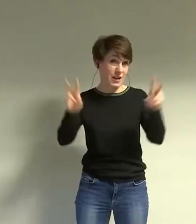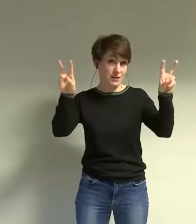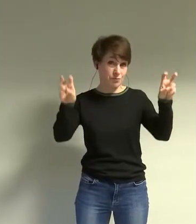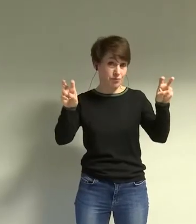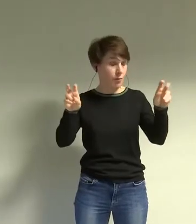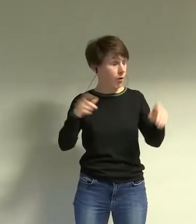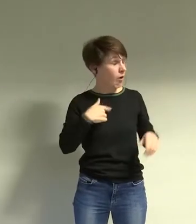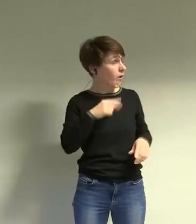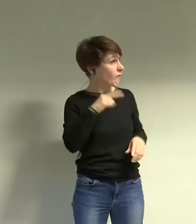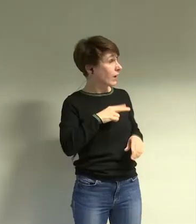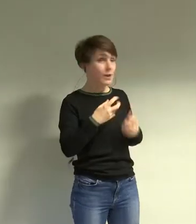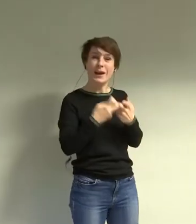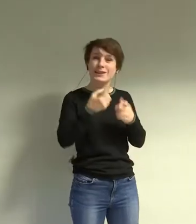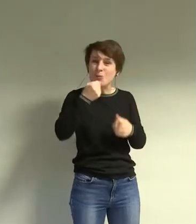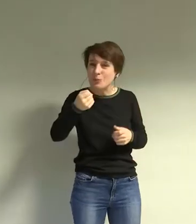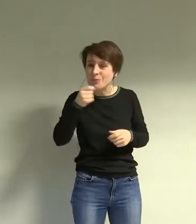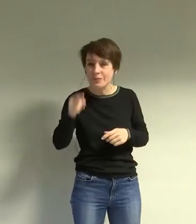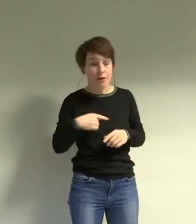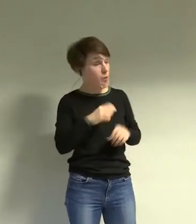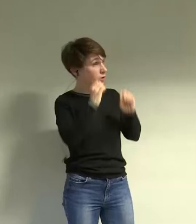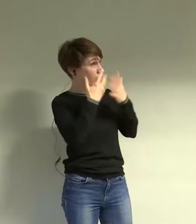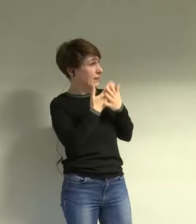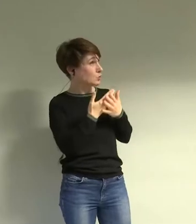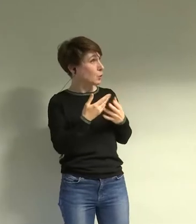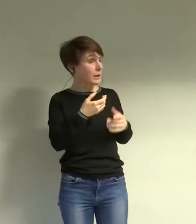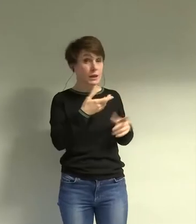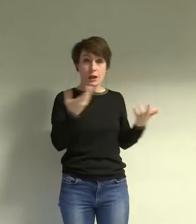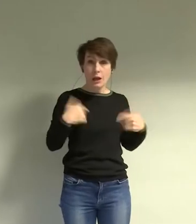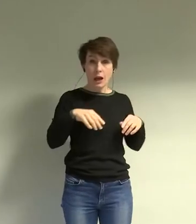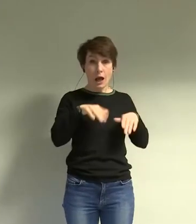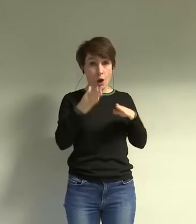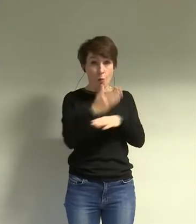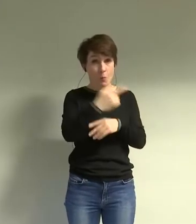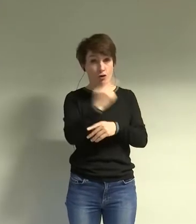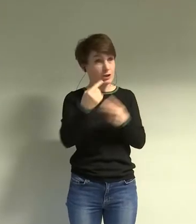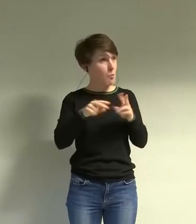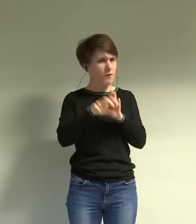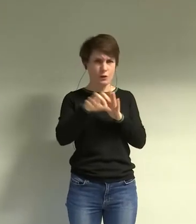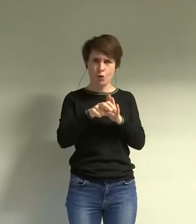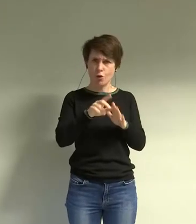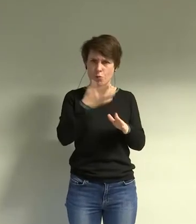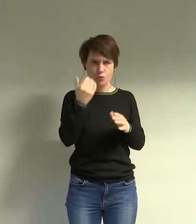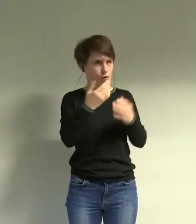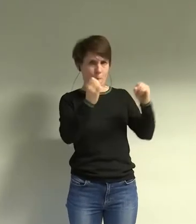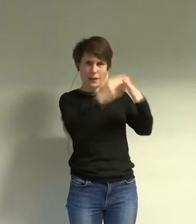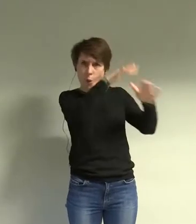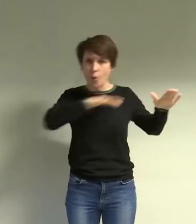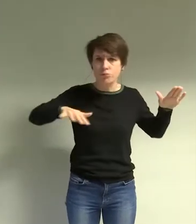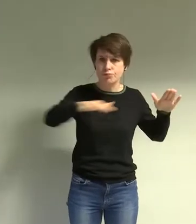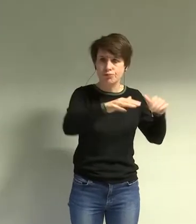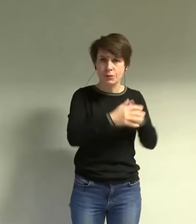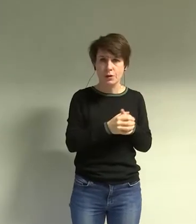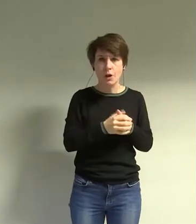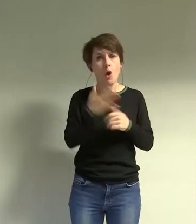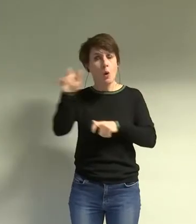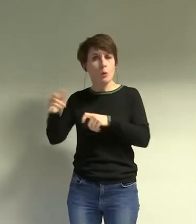que la consultation se fasse par secteurs de la ville et non sur l'ensemble des métropoles deuxième je m'attendais à plus je ne savais pas quoi allait servir tout ça il ya